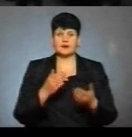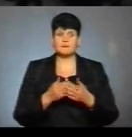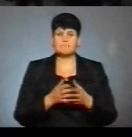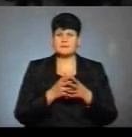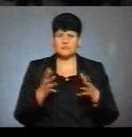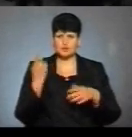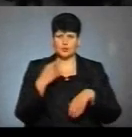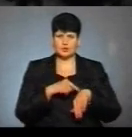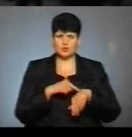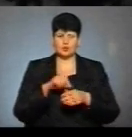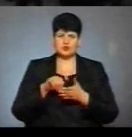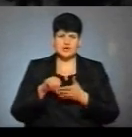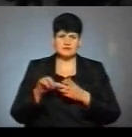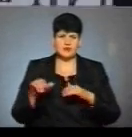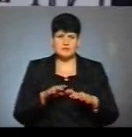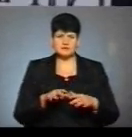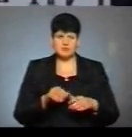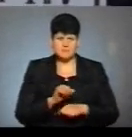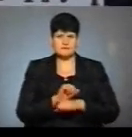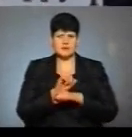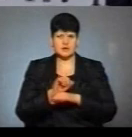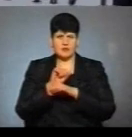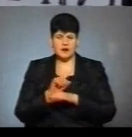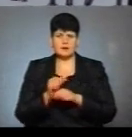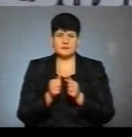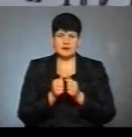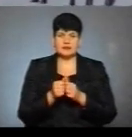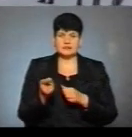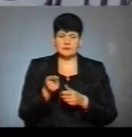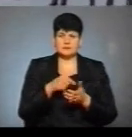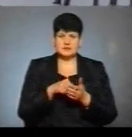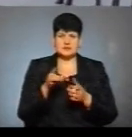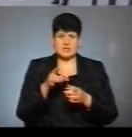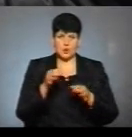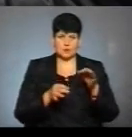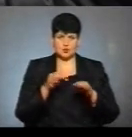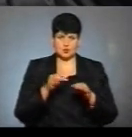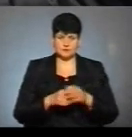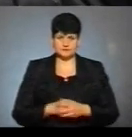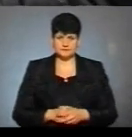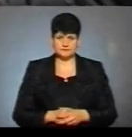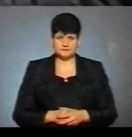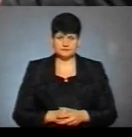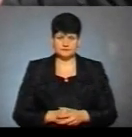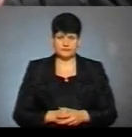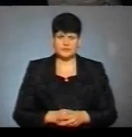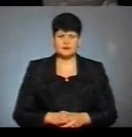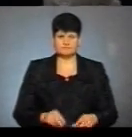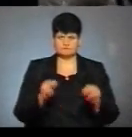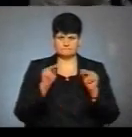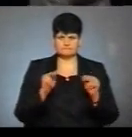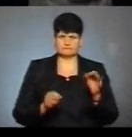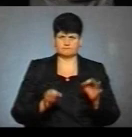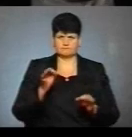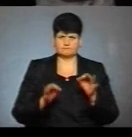Більше години учасники акції мітингували з плакатами під Тернопільським міськрайонним судом. Справедливий